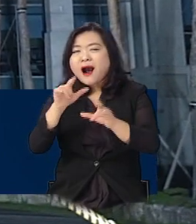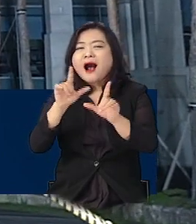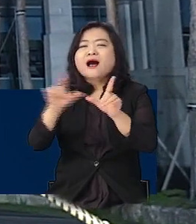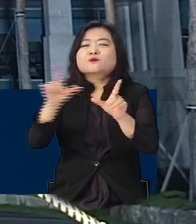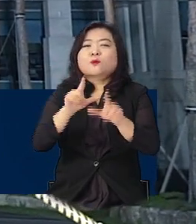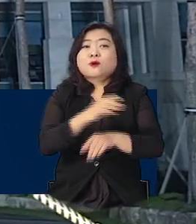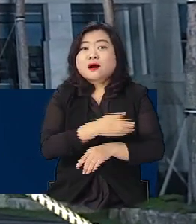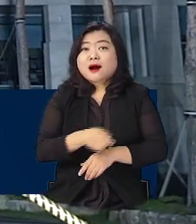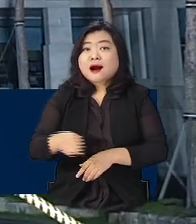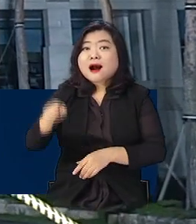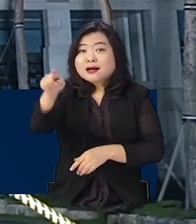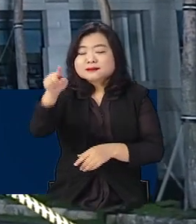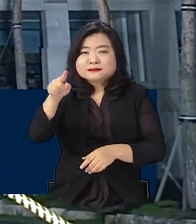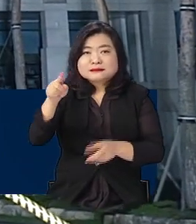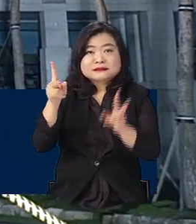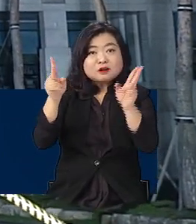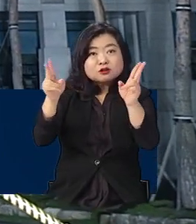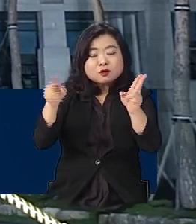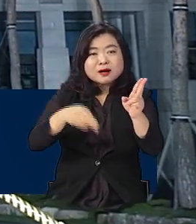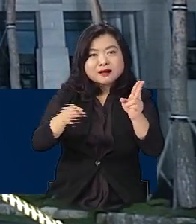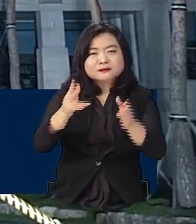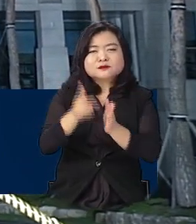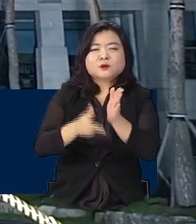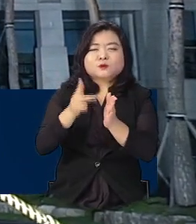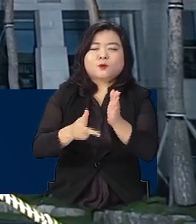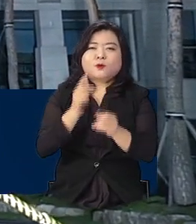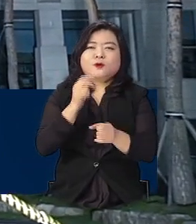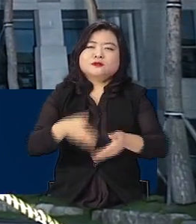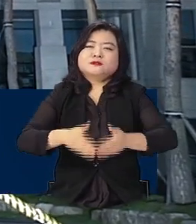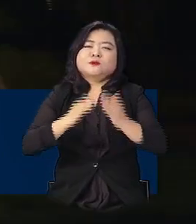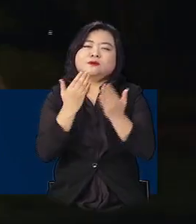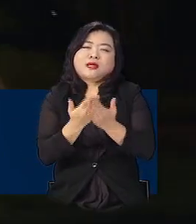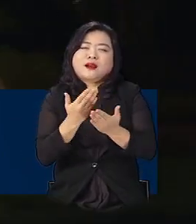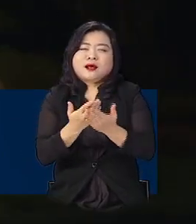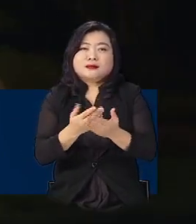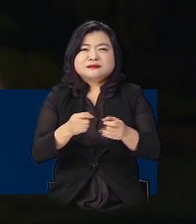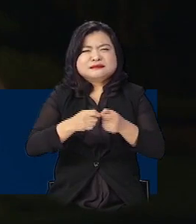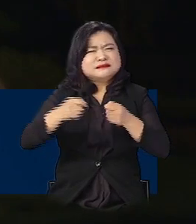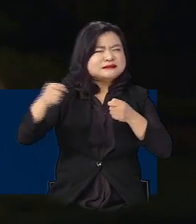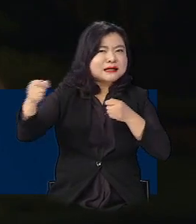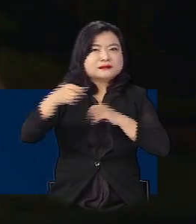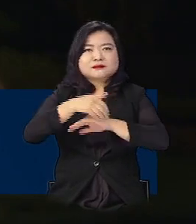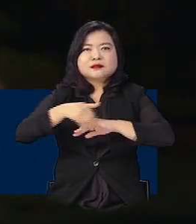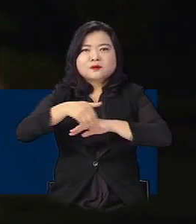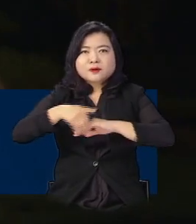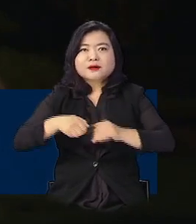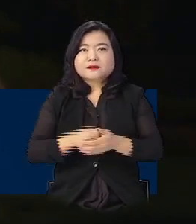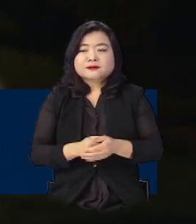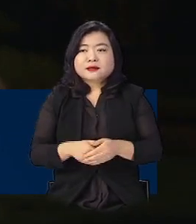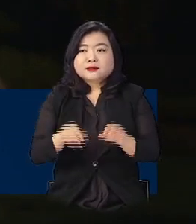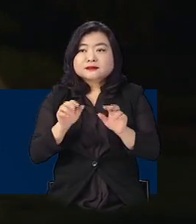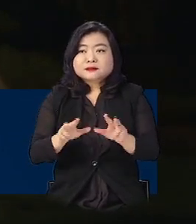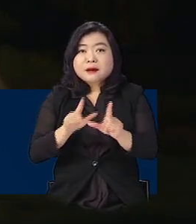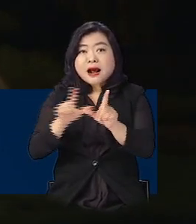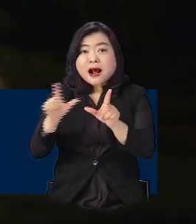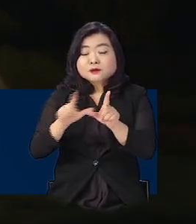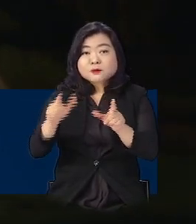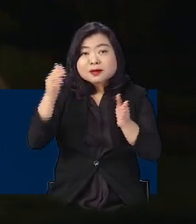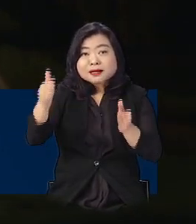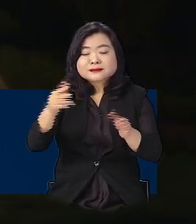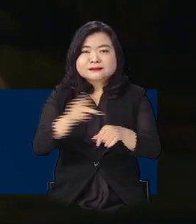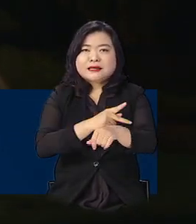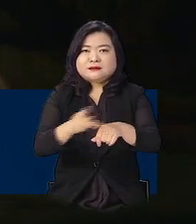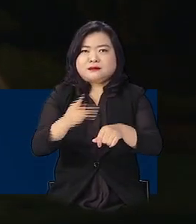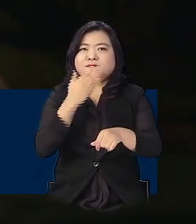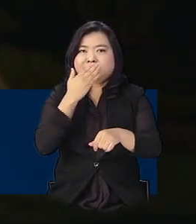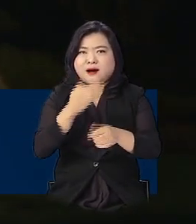안동으로 가는 또 영덕으로 빠진 이 철도를 만들어 달라. 이런 것들은 아주 장기 계획인데, 지금 안동까지는 KTX가